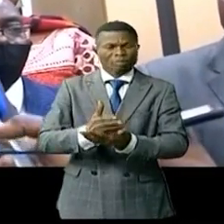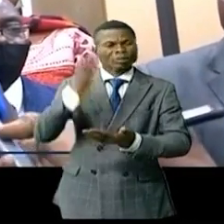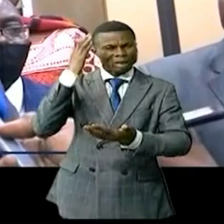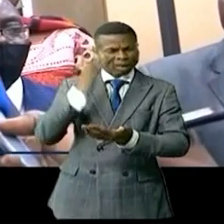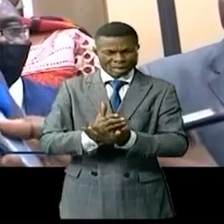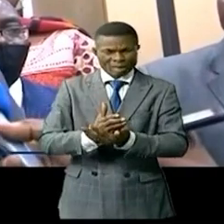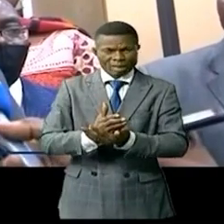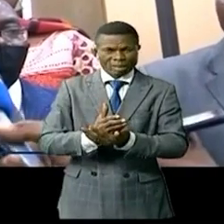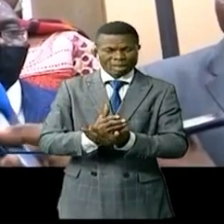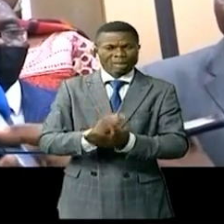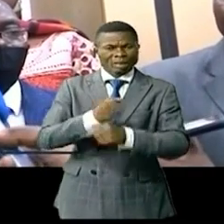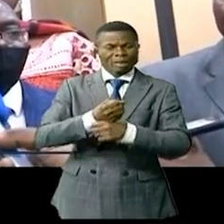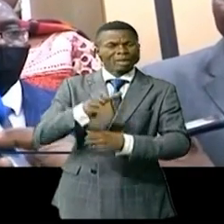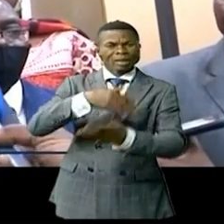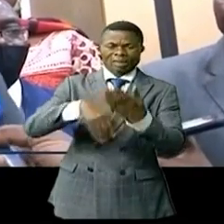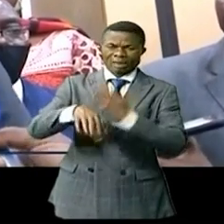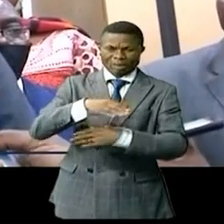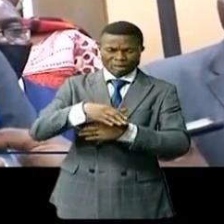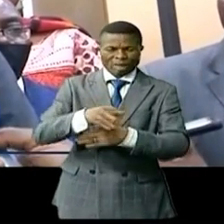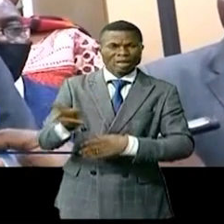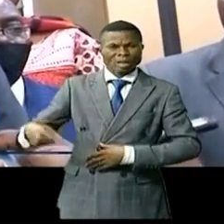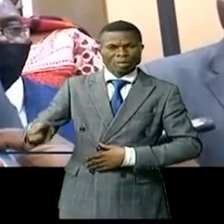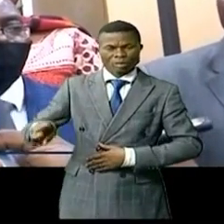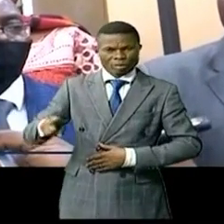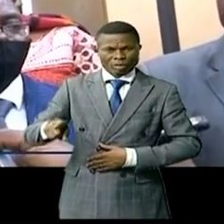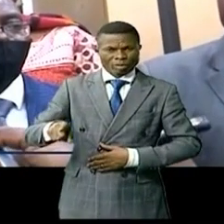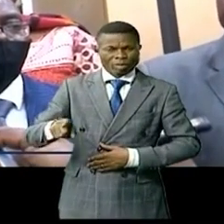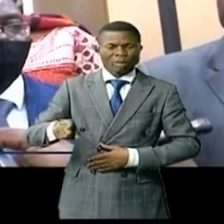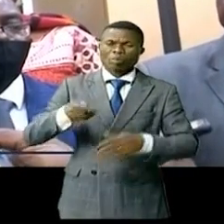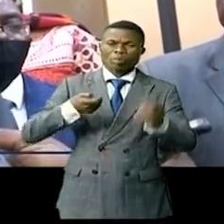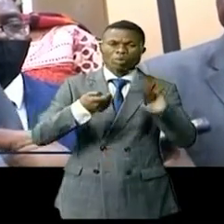arrêtez d'écrire l'histoire de l'Ituri en lettres de sang.